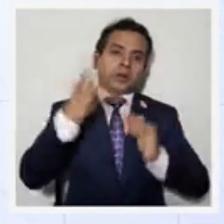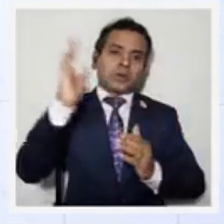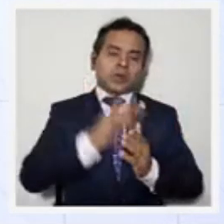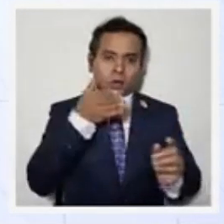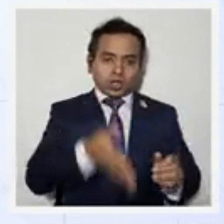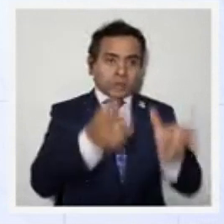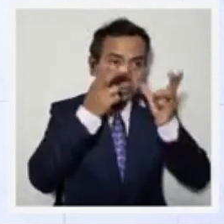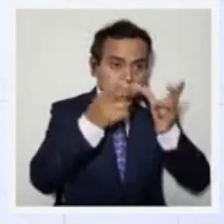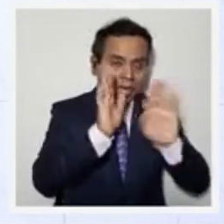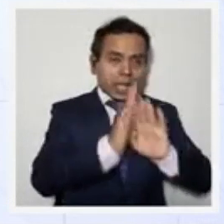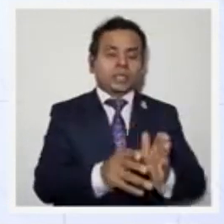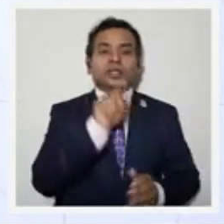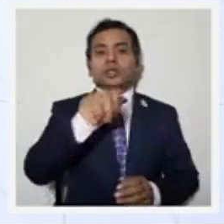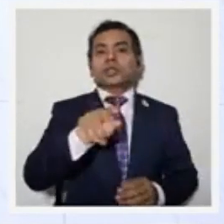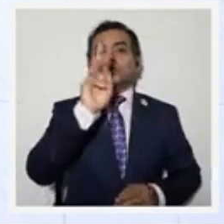এ পর্যন্ত ছাড় পেয়েছেন